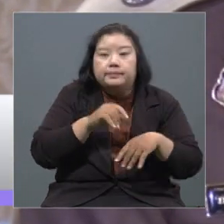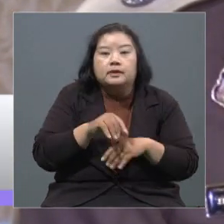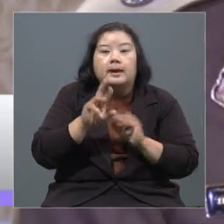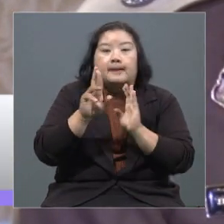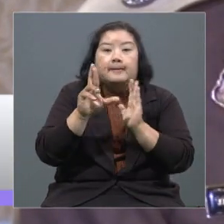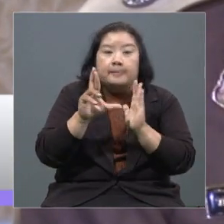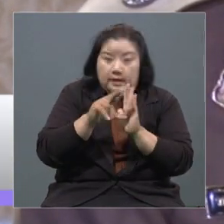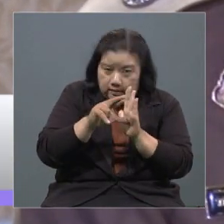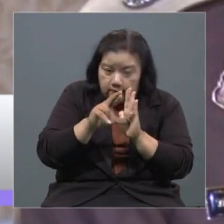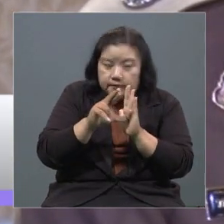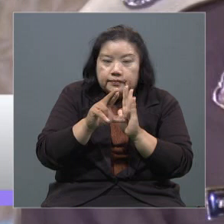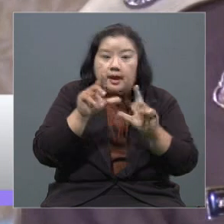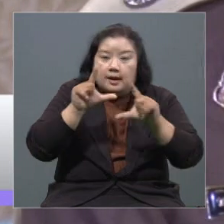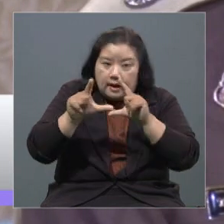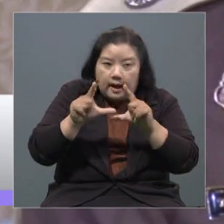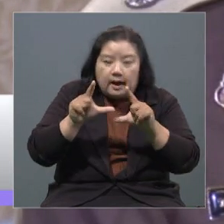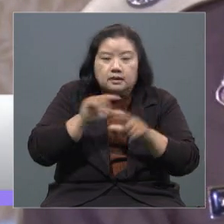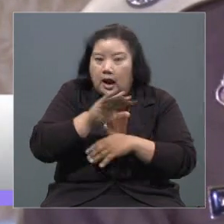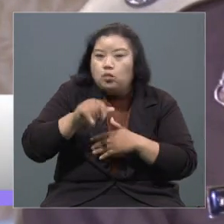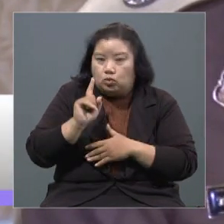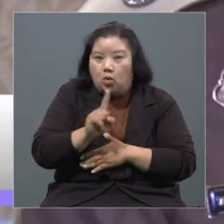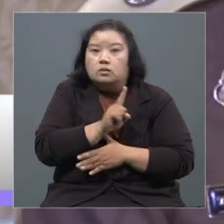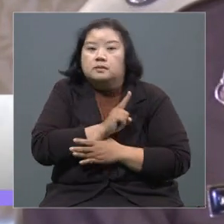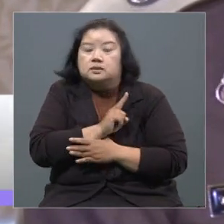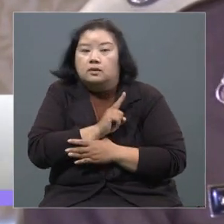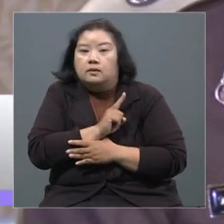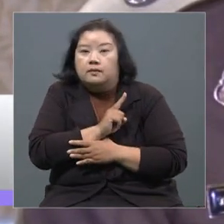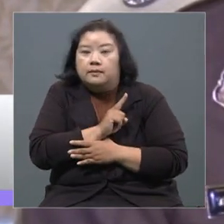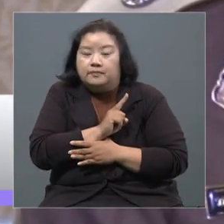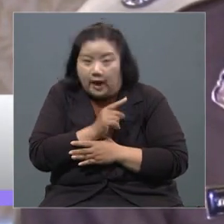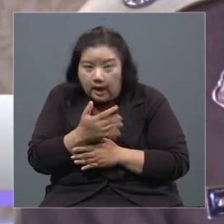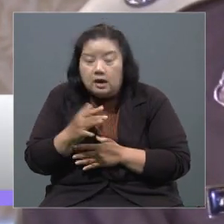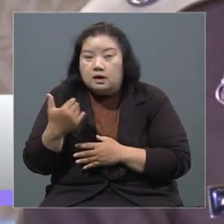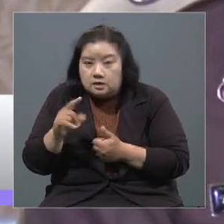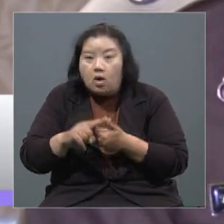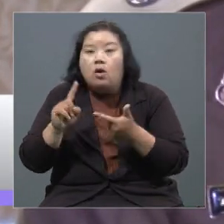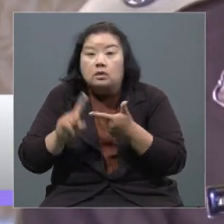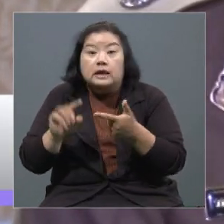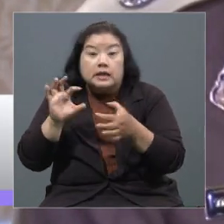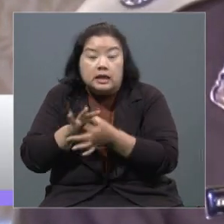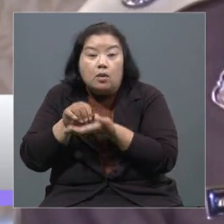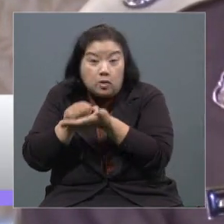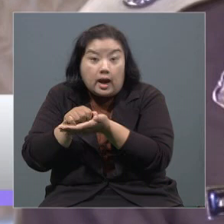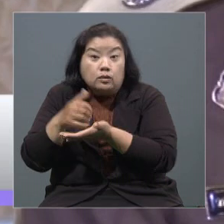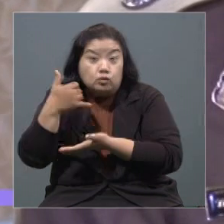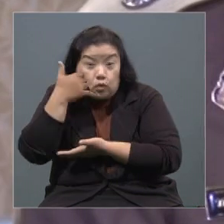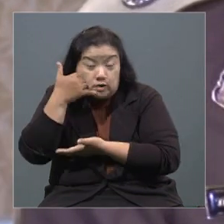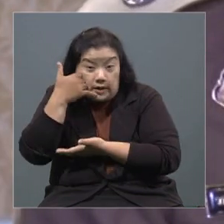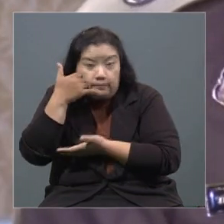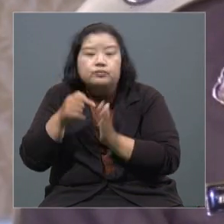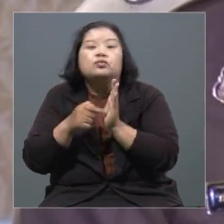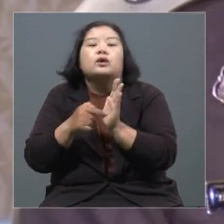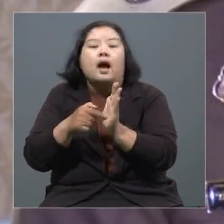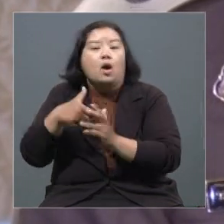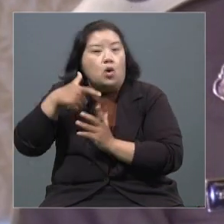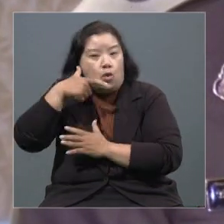ปรากฏ LINEอะไรทั้งหลายทั้งปวงผู้ให้บริการรคมนาคมอย่างเช่นOperatorต่างๆ